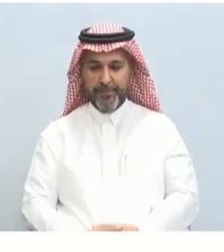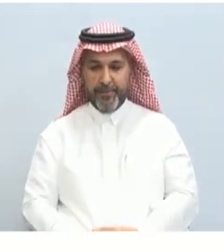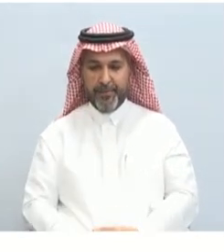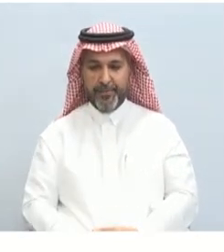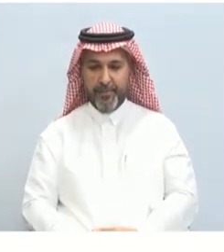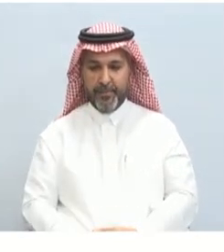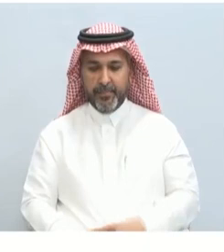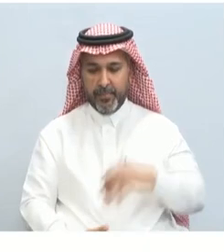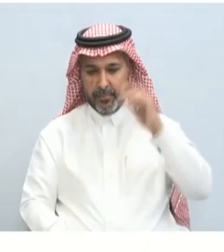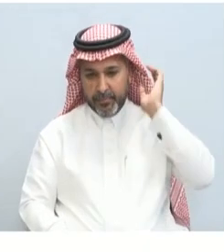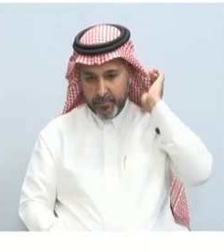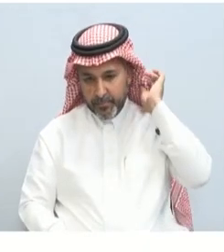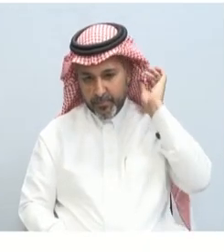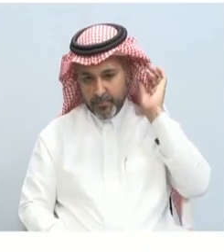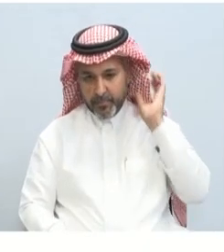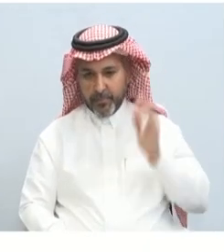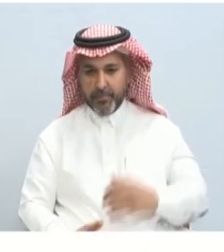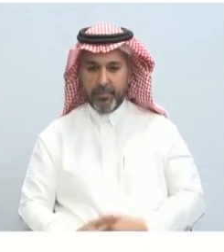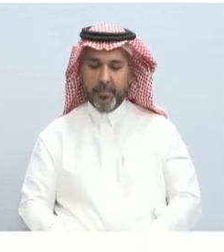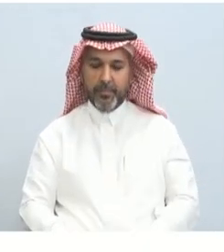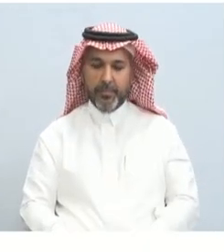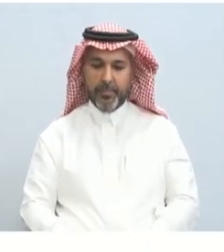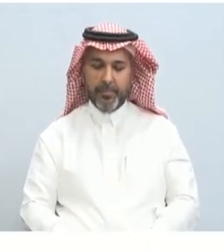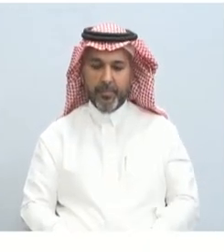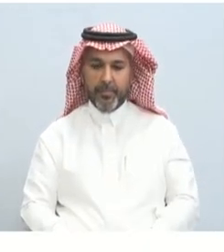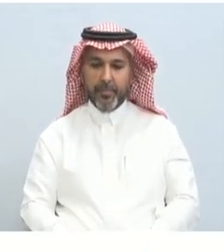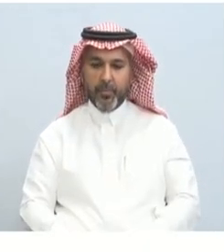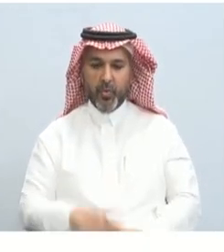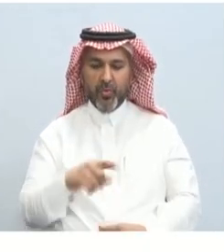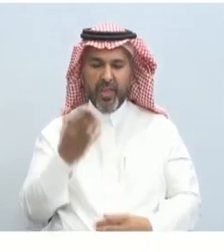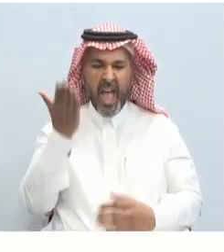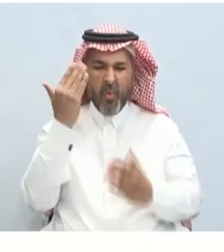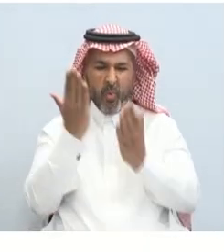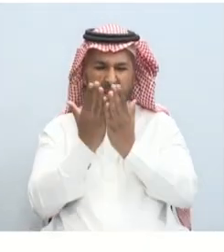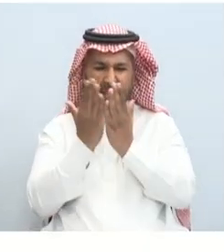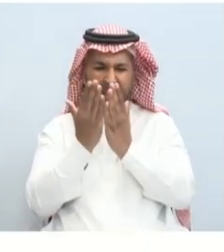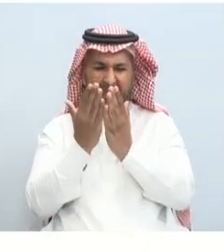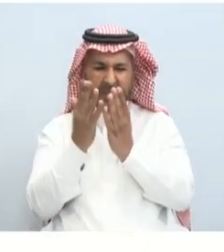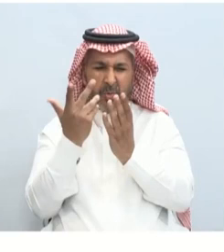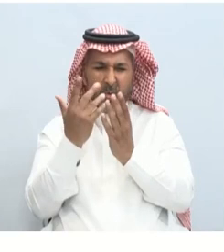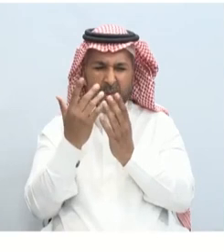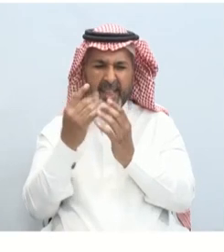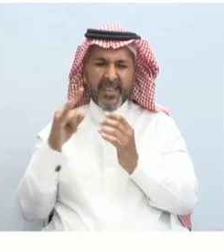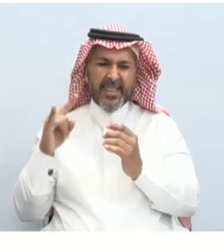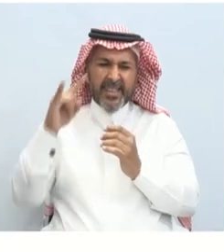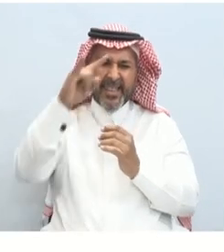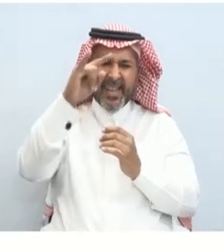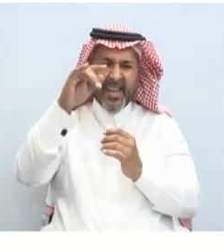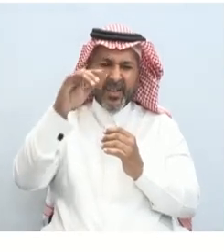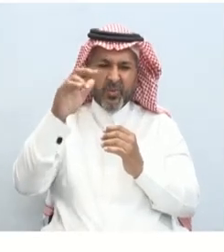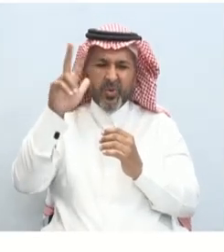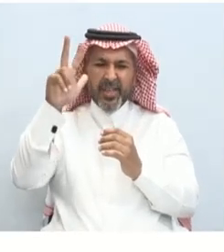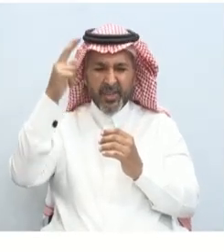العباره فقره ثلاثه اكدت دراسه قامت بها الخطوط الجويه السعوديه ان